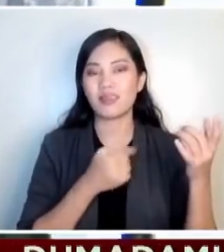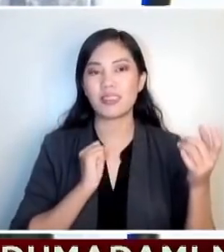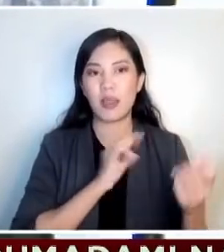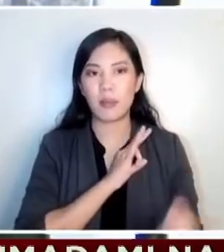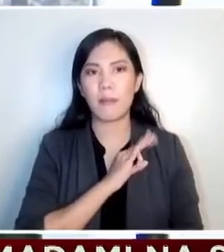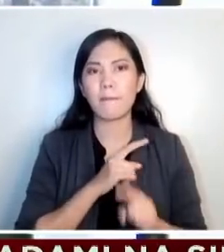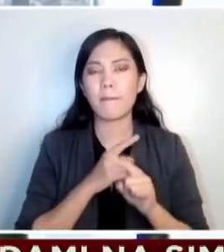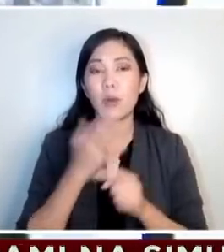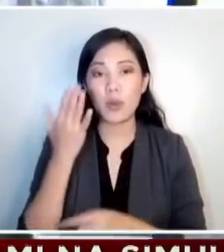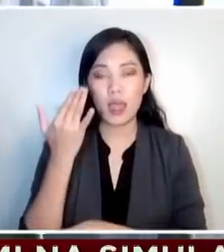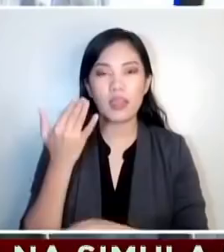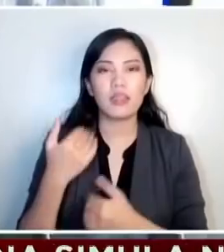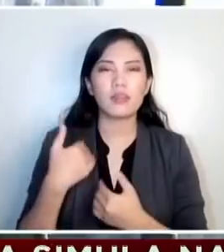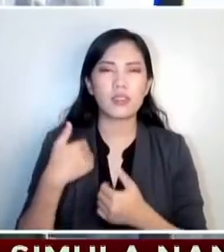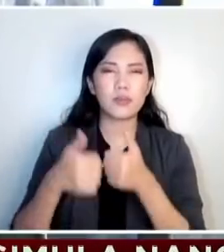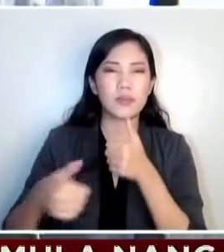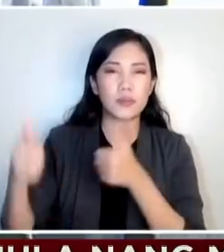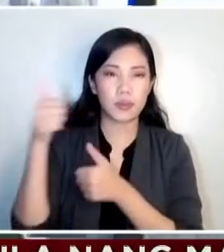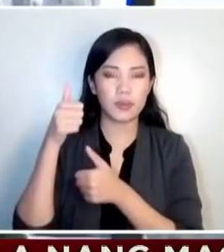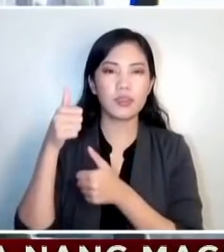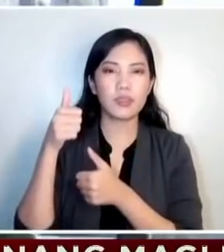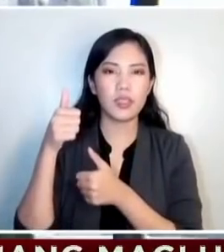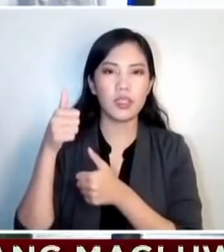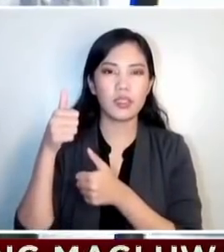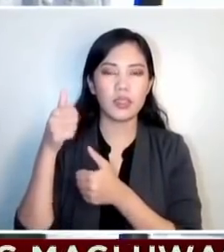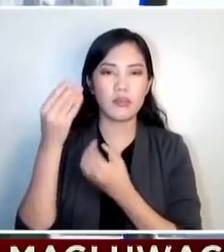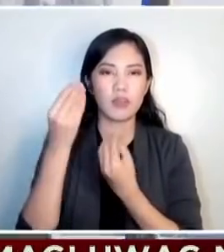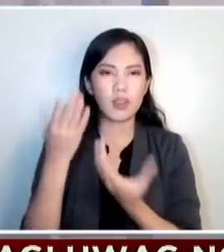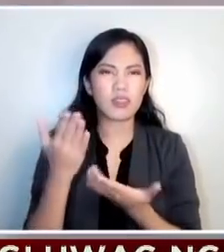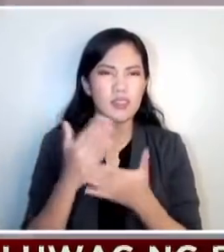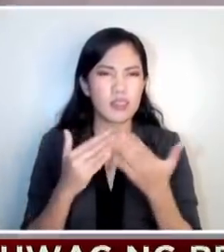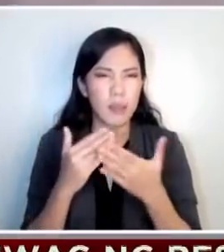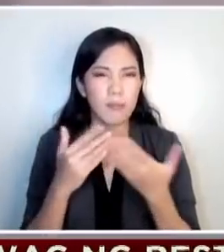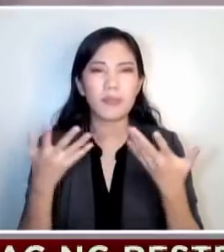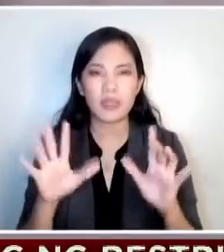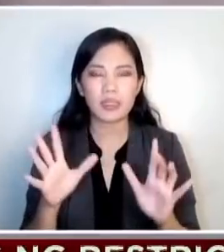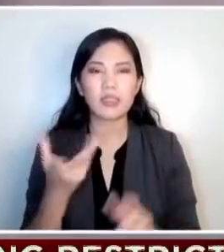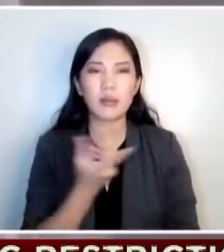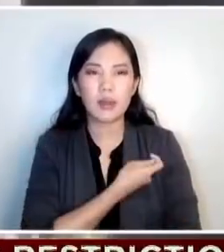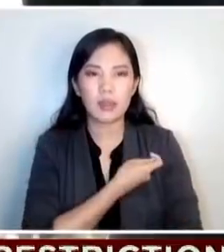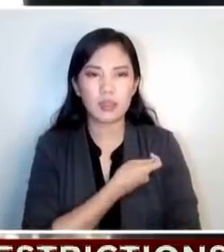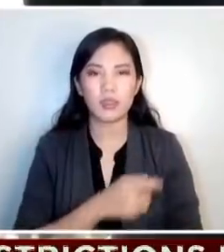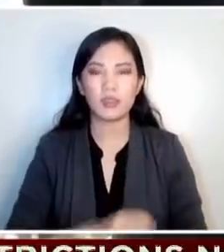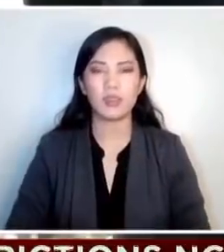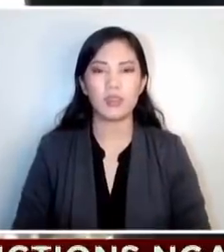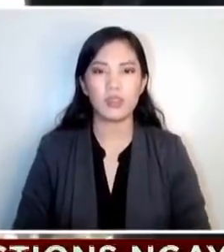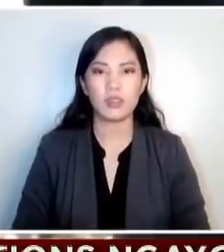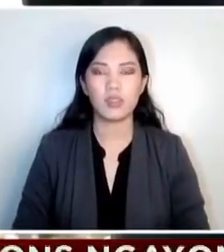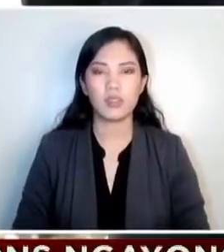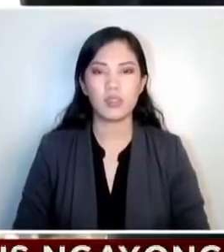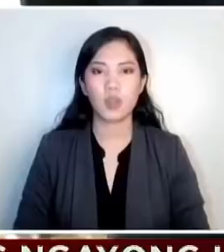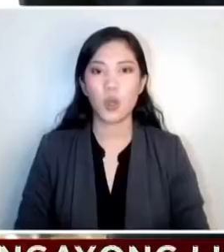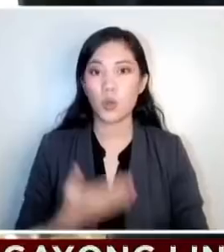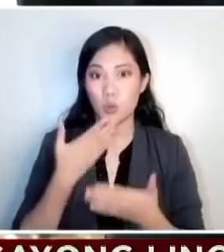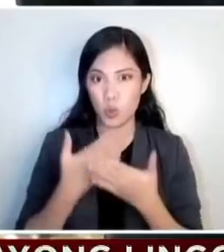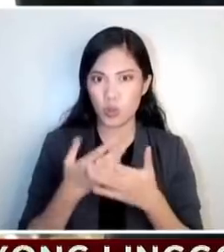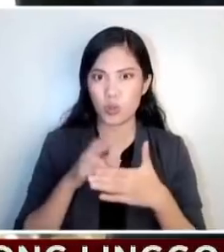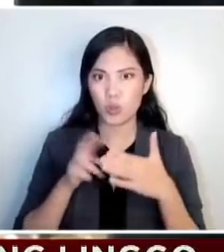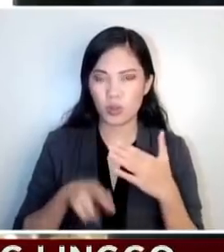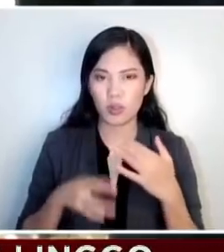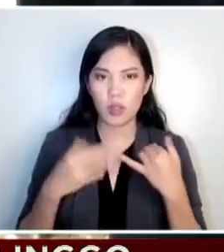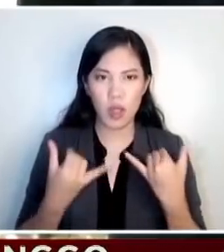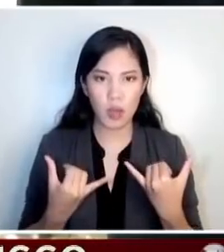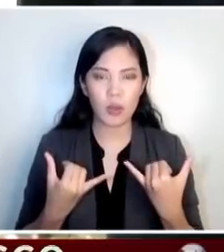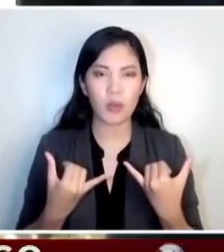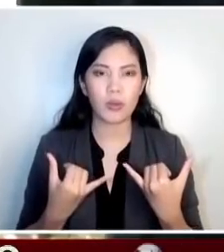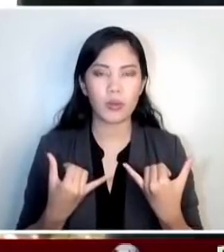PSC President and CEO Ramon Monzon, ang iba ay nabakunahan na. We had a very, very good turnout. I mean, there is no vaccination fear